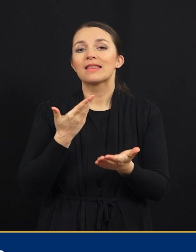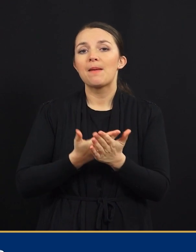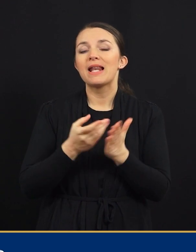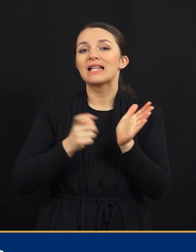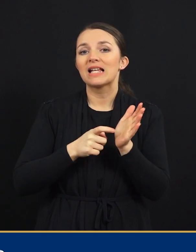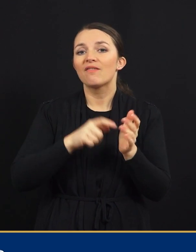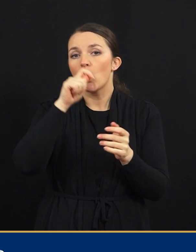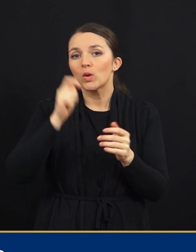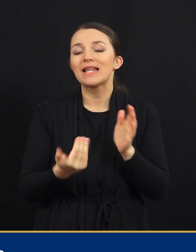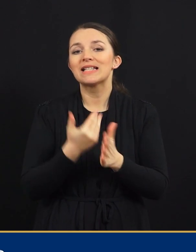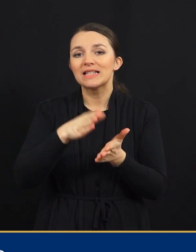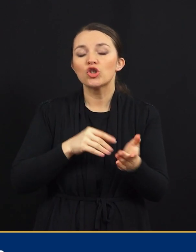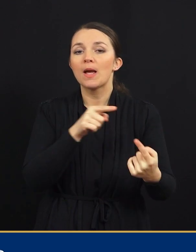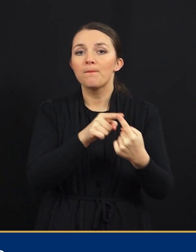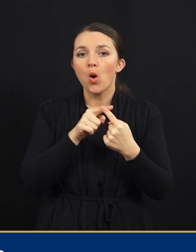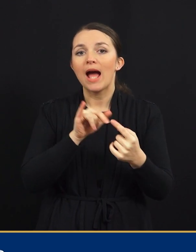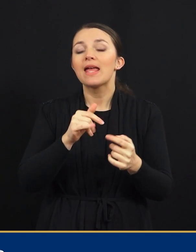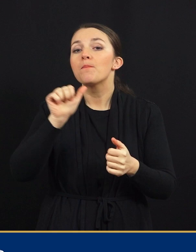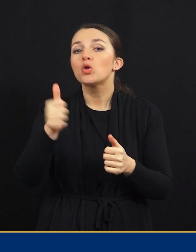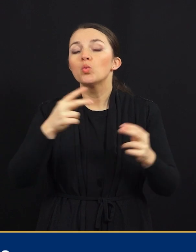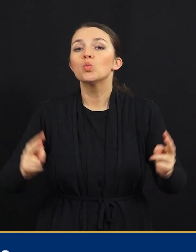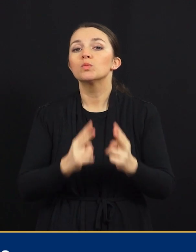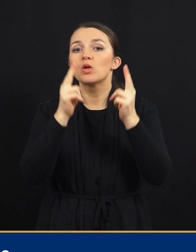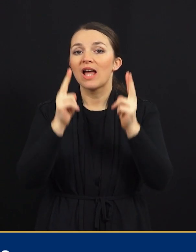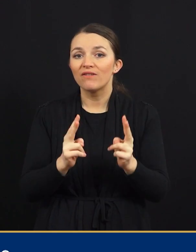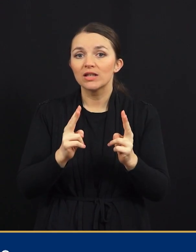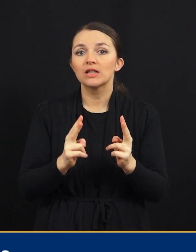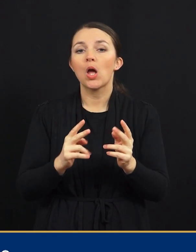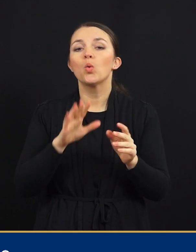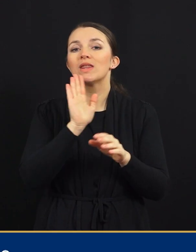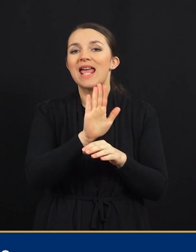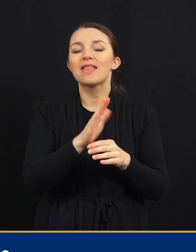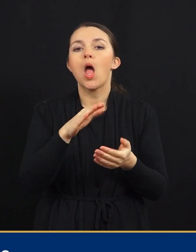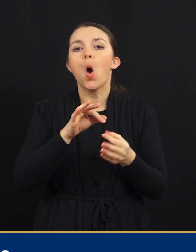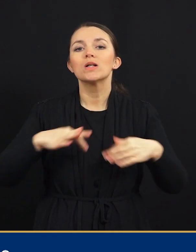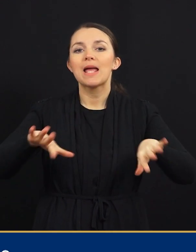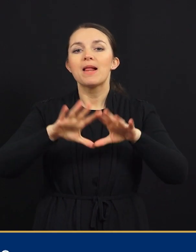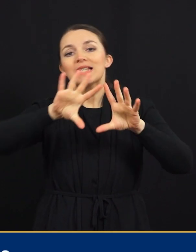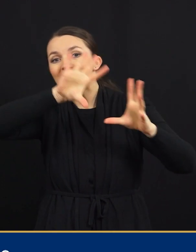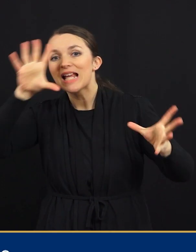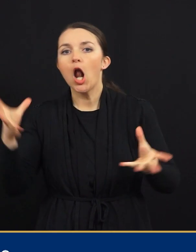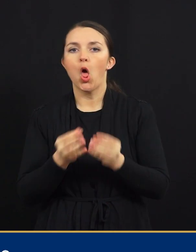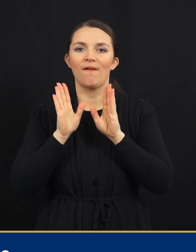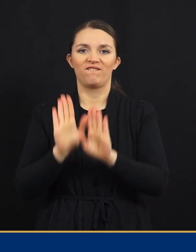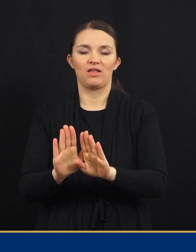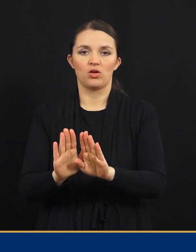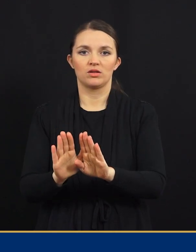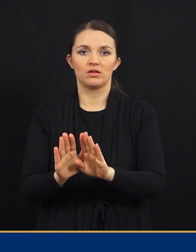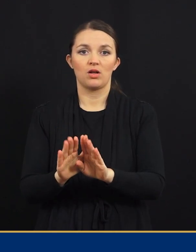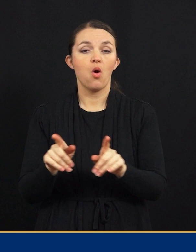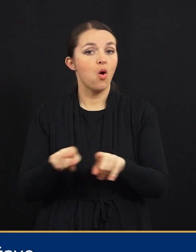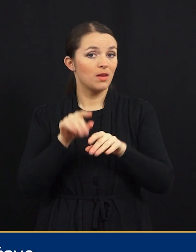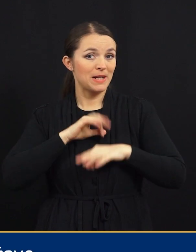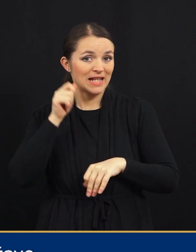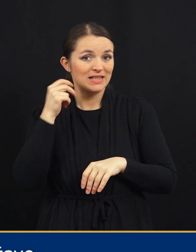Temeljna zahteva Ukrajine za začetek pogajanj je ponovno vzpostavitev njene ozemeljske celovitosti.